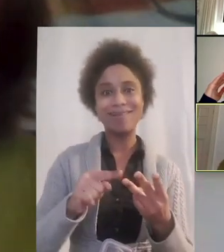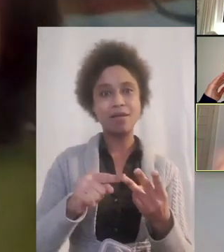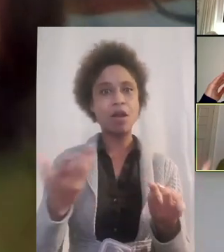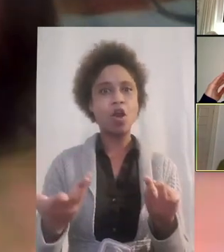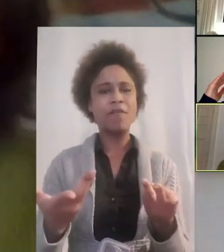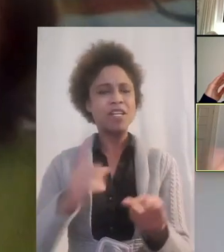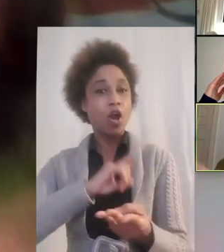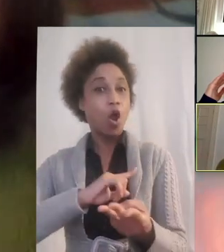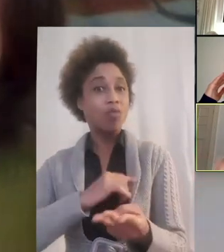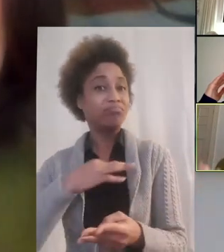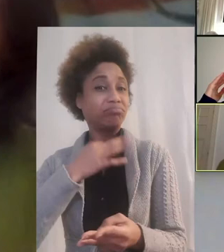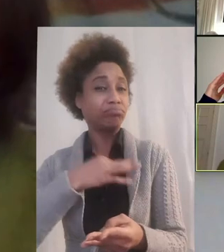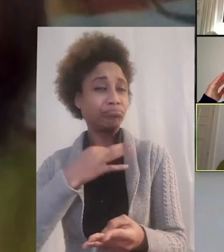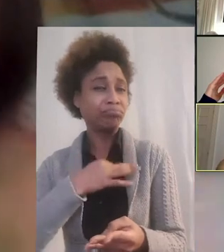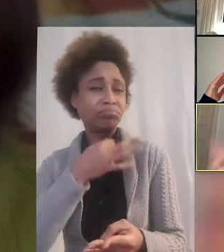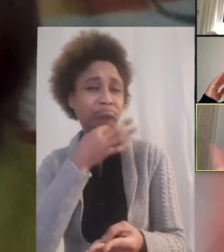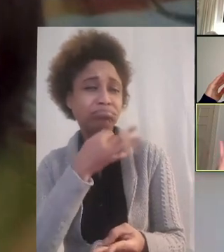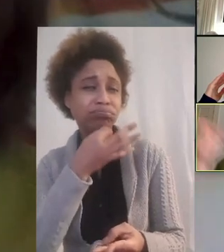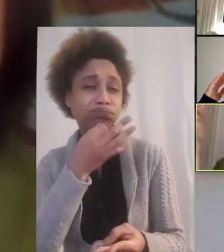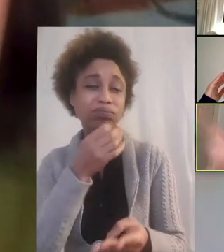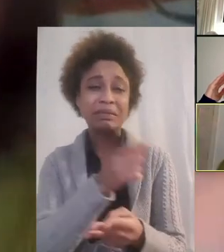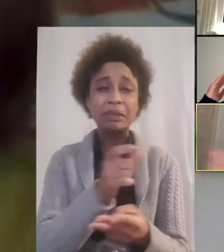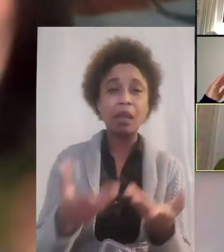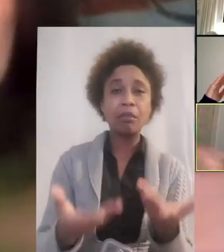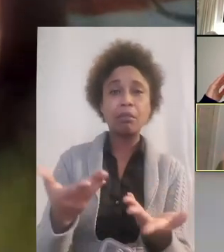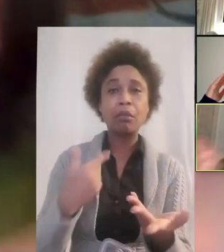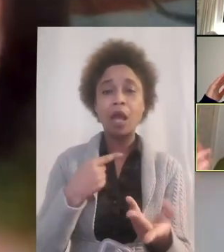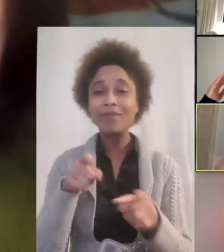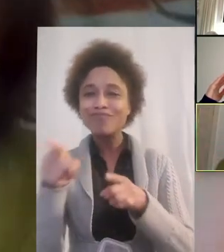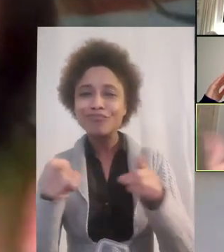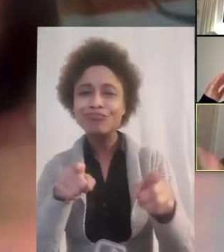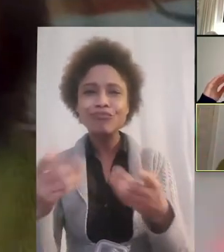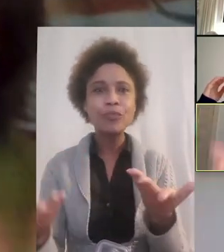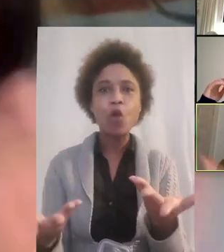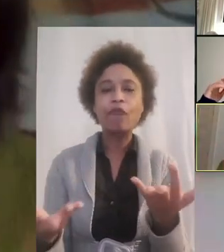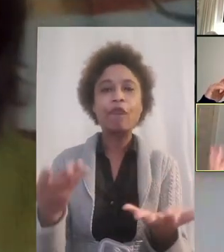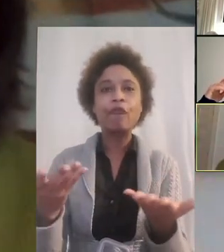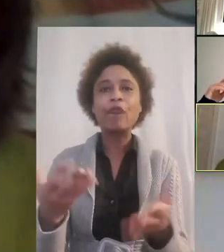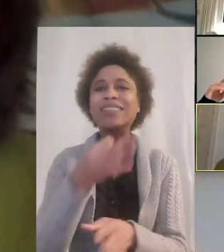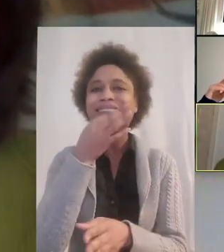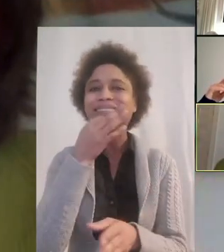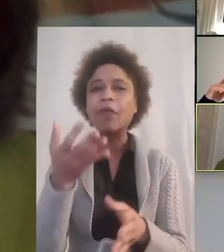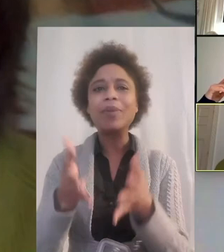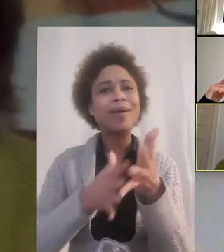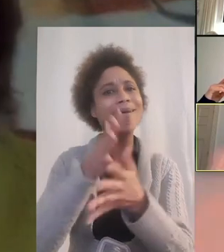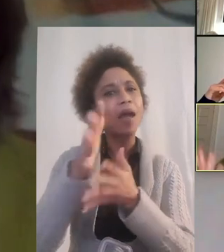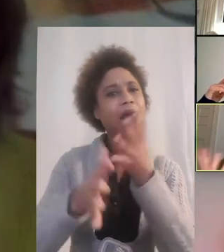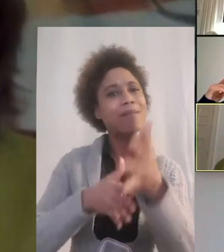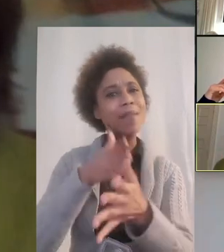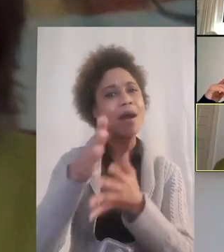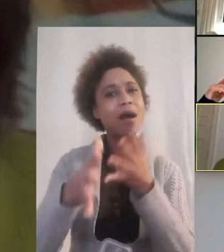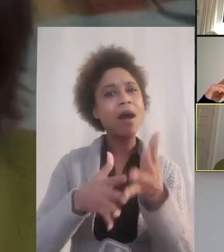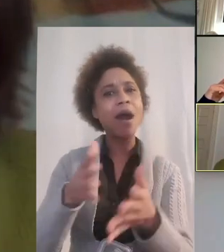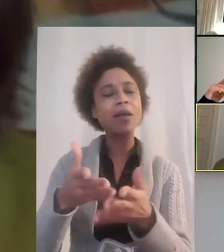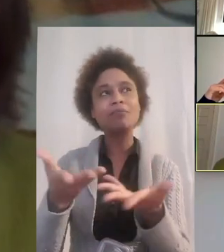gewoon met heel eenvoudige dingen als wijzen en simpele handgebaren, ja, al